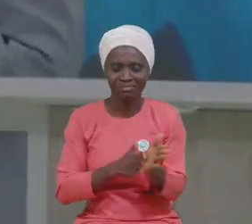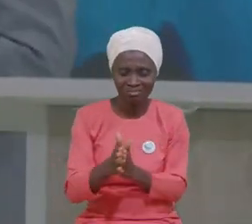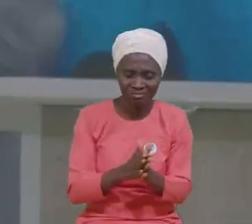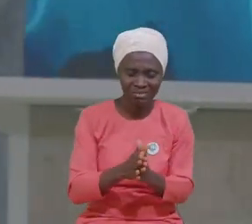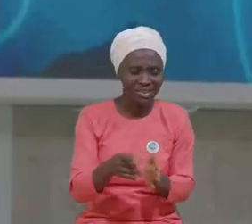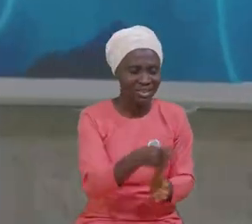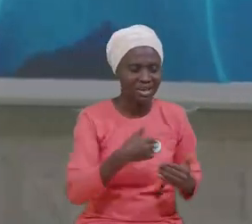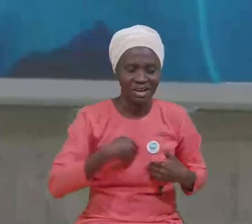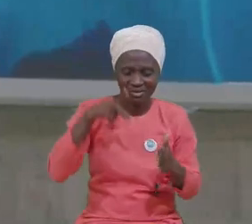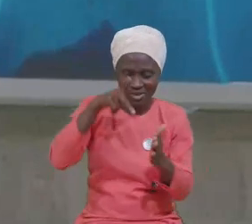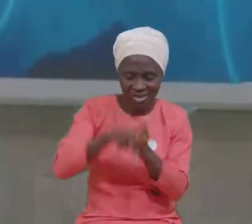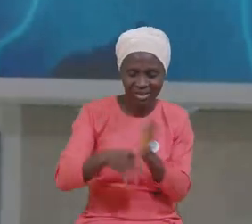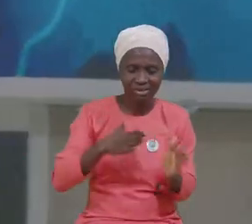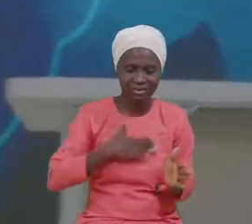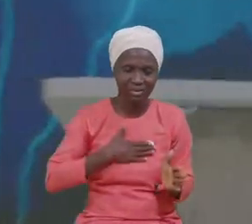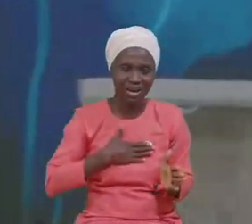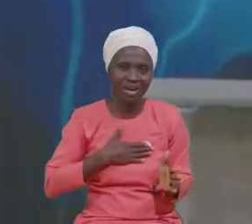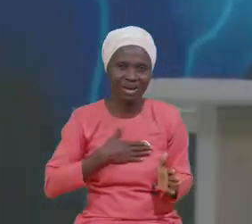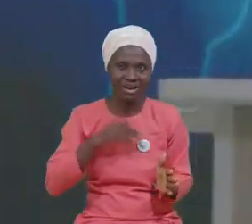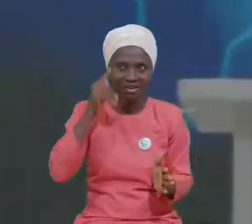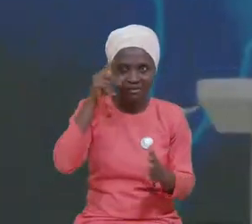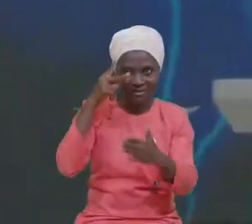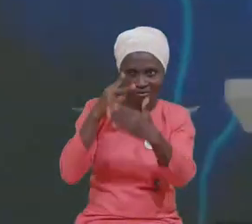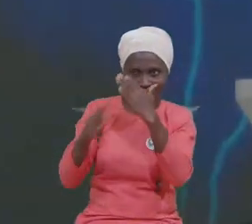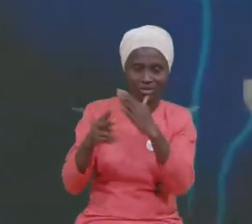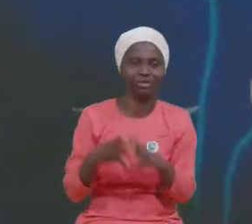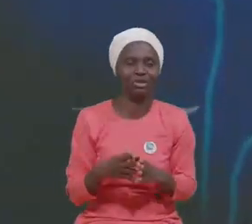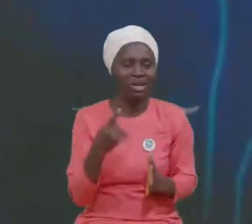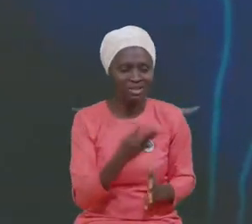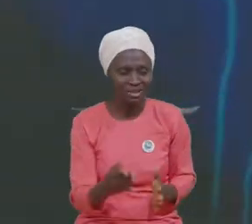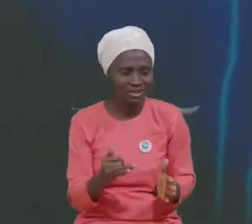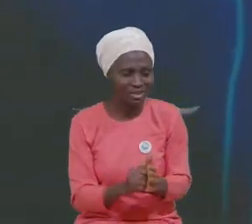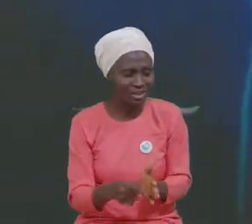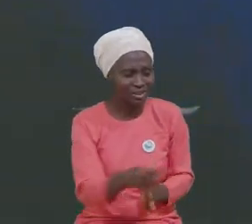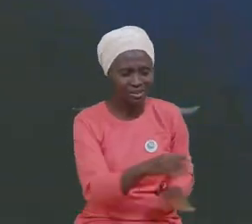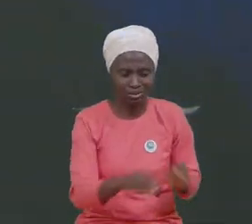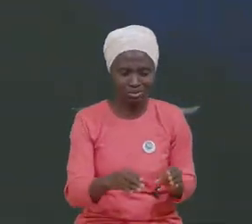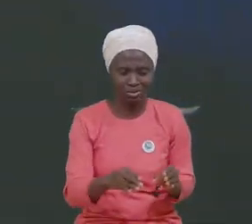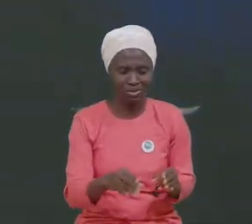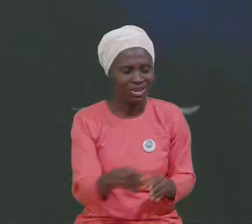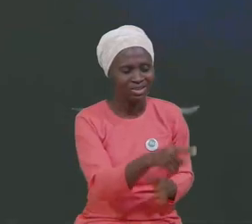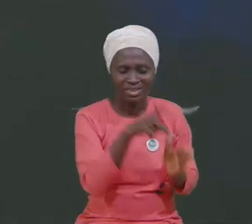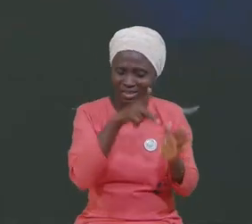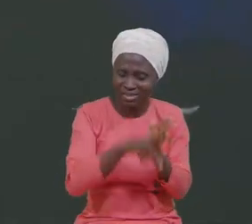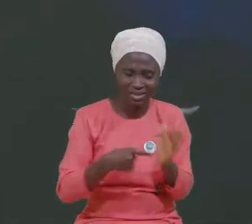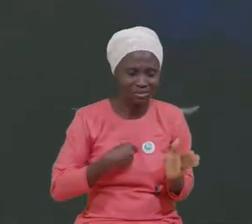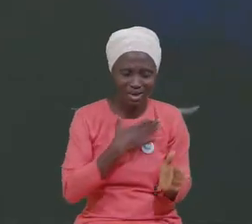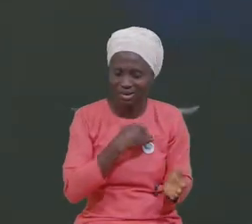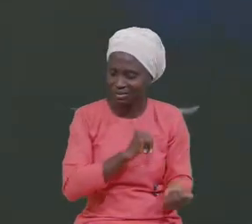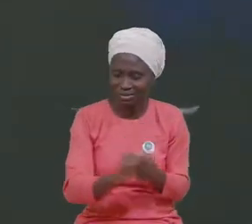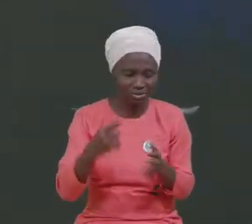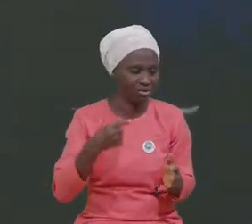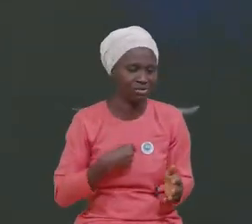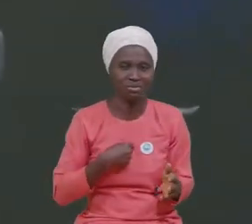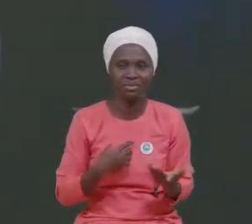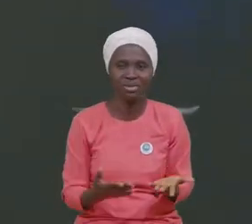ont tué ma vision. Les choses qu'ils ont eu à faire m'ont tué. Le vrai moi. Oh, c'est